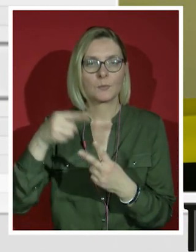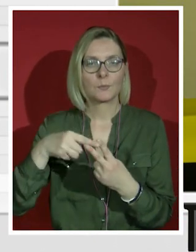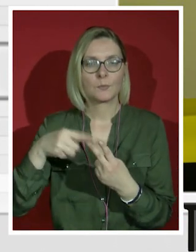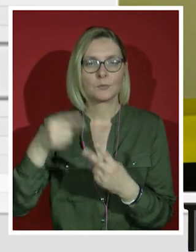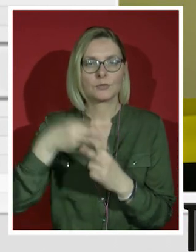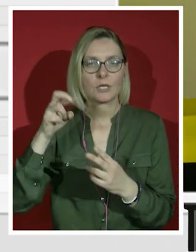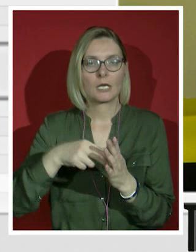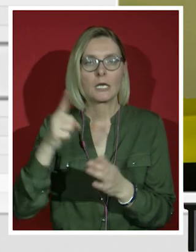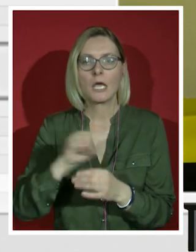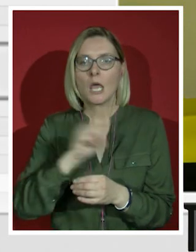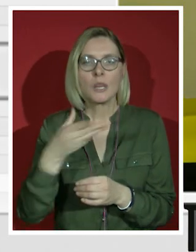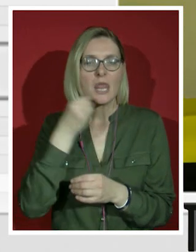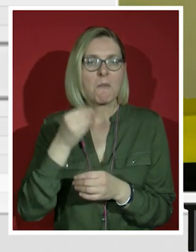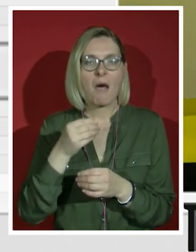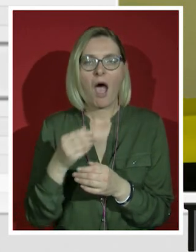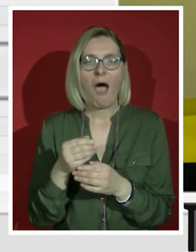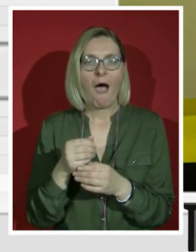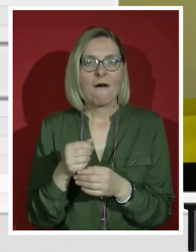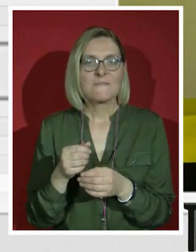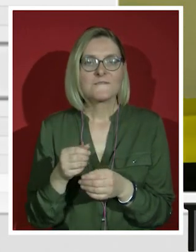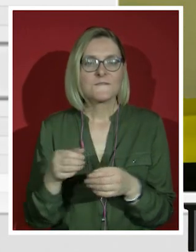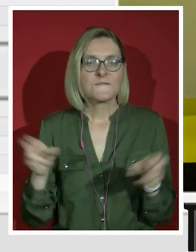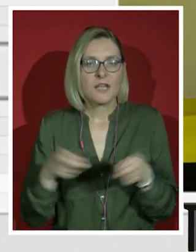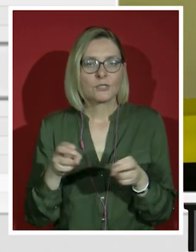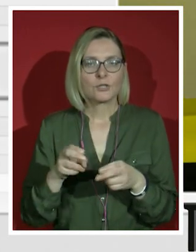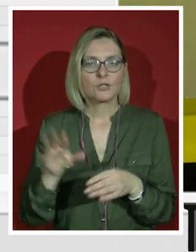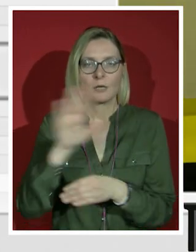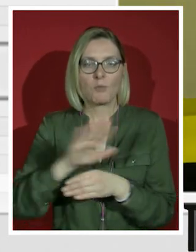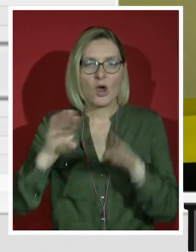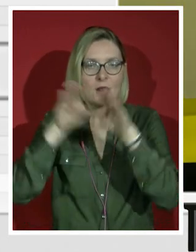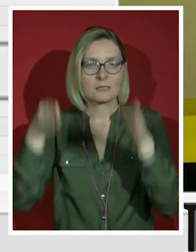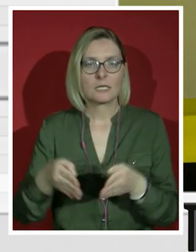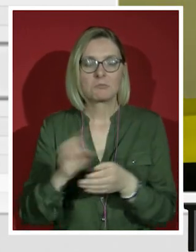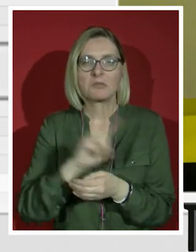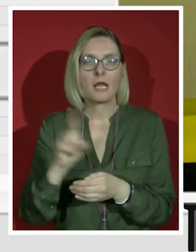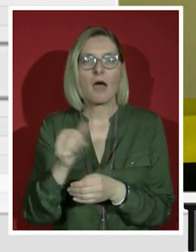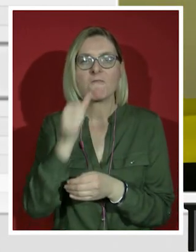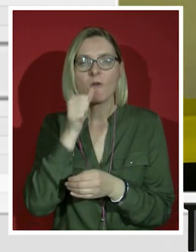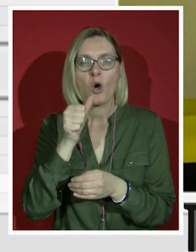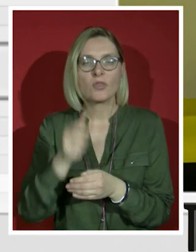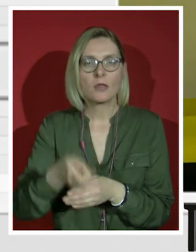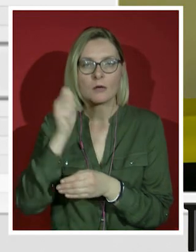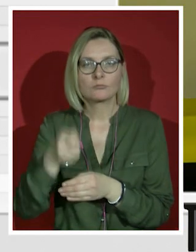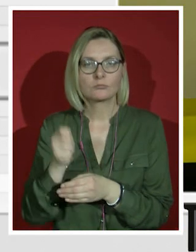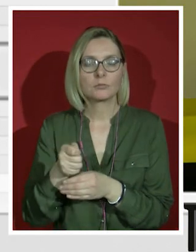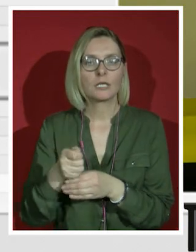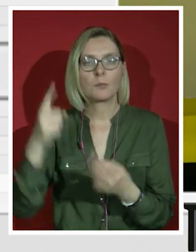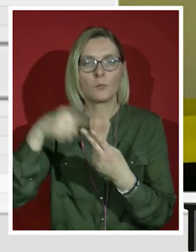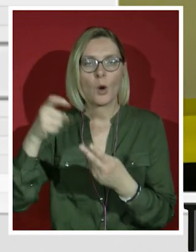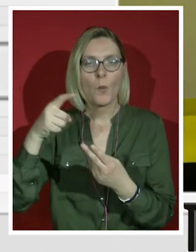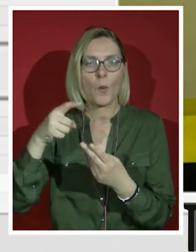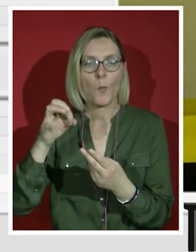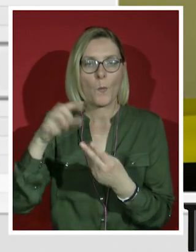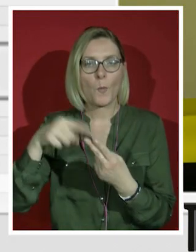Нема вештачки бои на сандакот. Сандакот треба да биде изфарбан со боја на водена основа или да биде премачкан со раствор од прополис. Значи